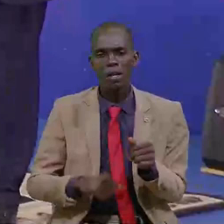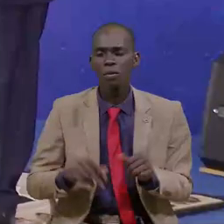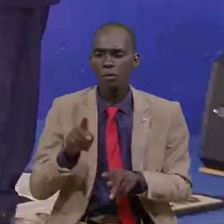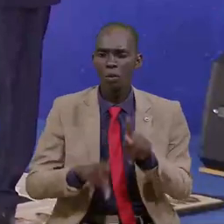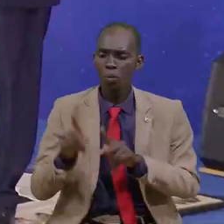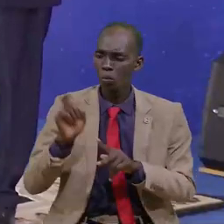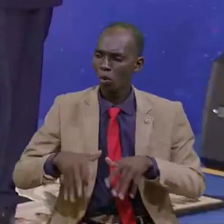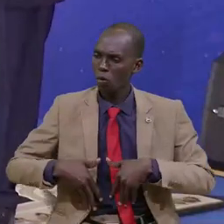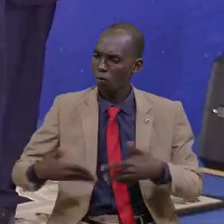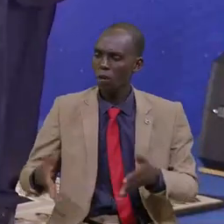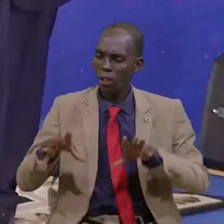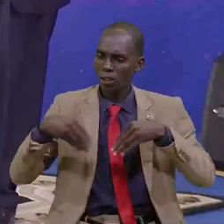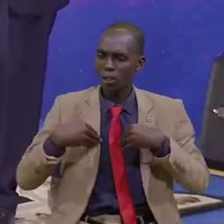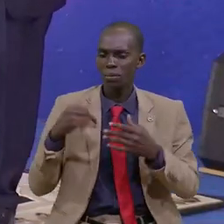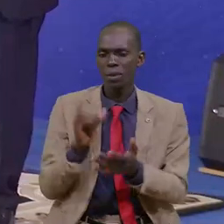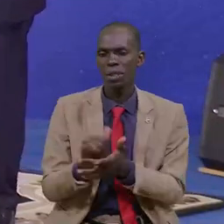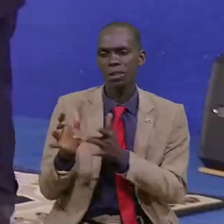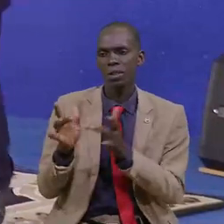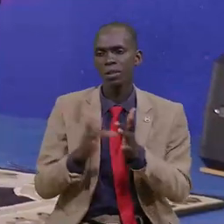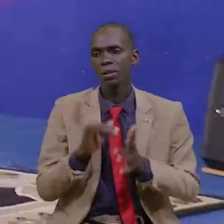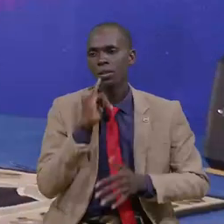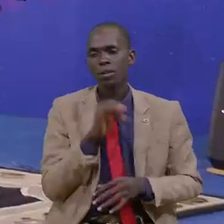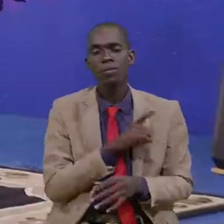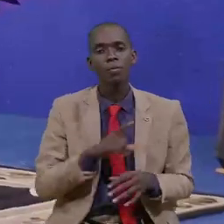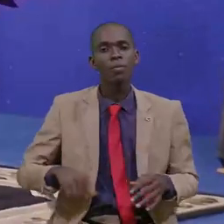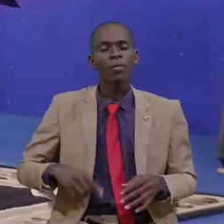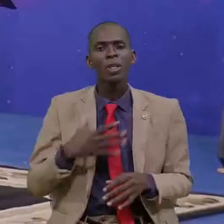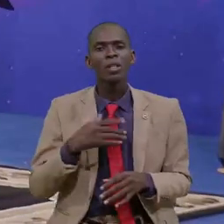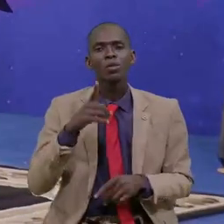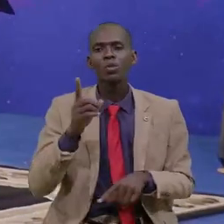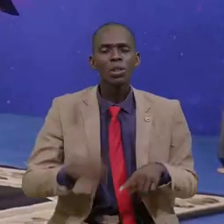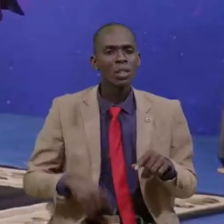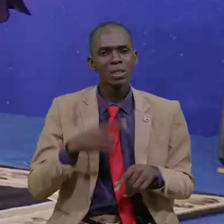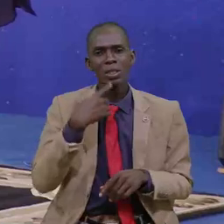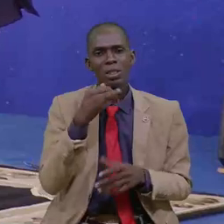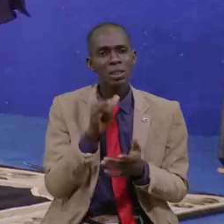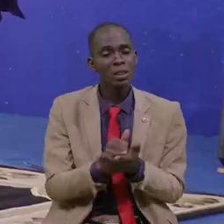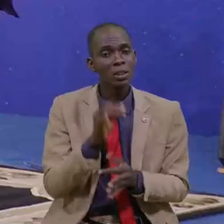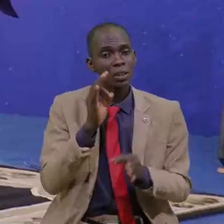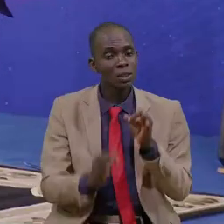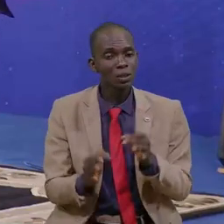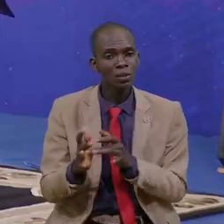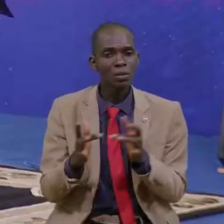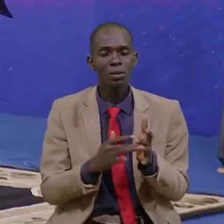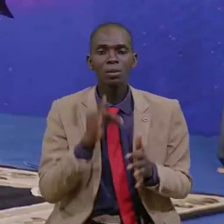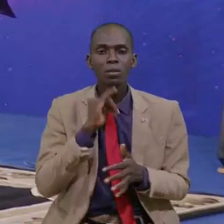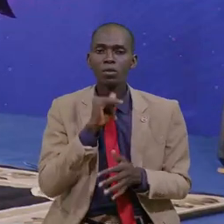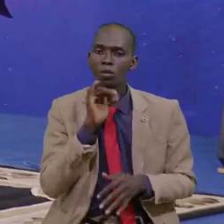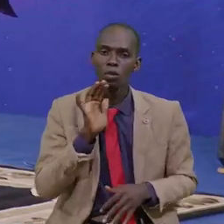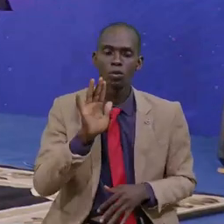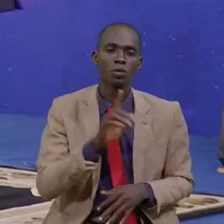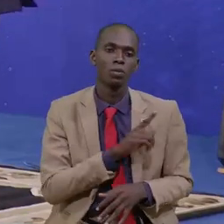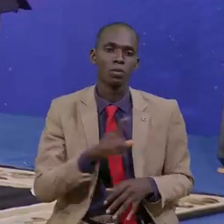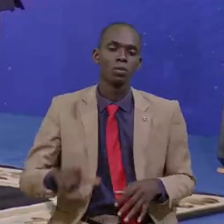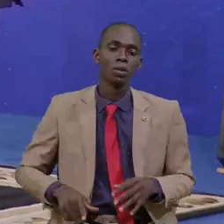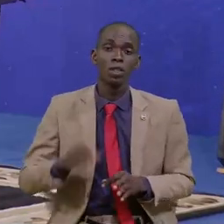confesse que Jésus-Christ est Seigneur. Et tu ne peux pas le dire si Jésus n'est pas ton Seigneur.